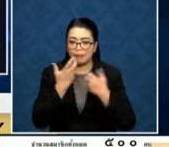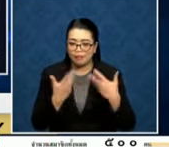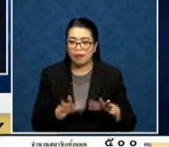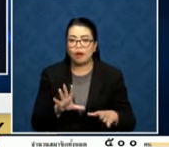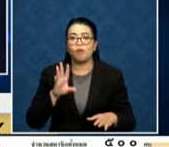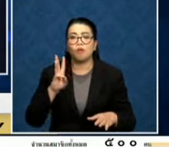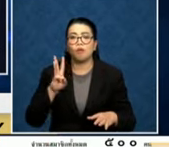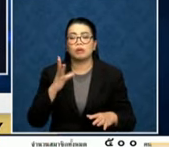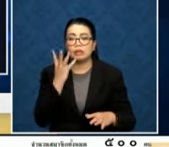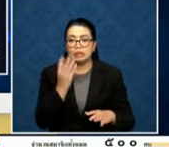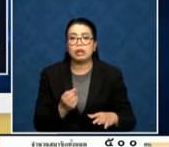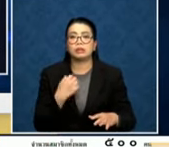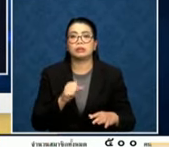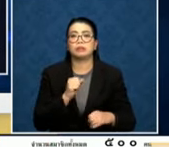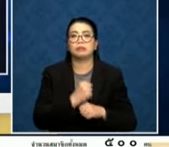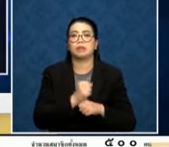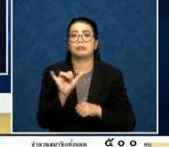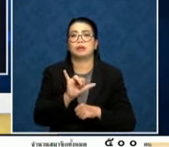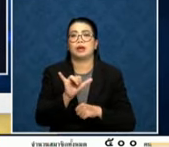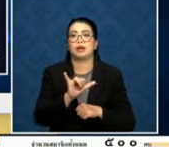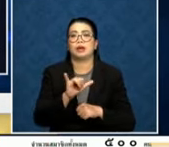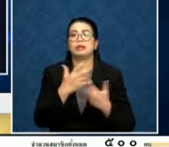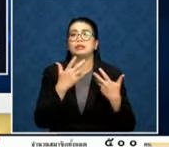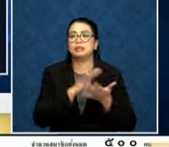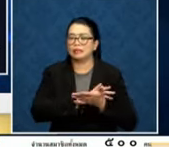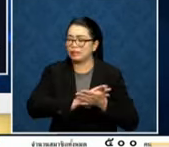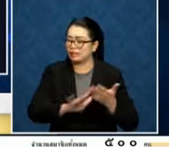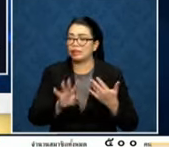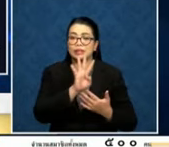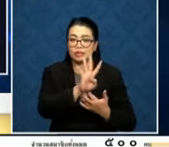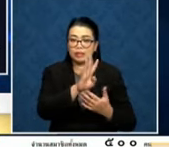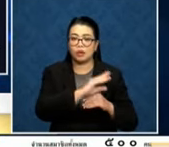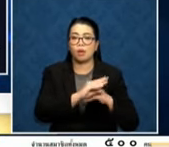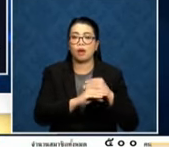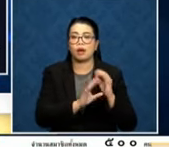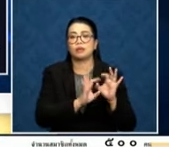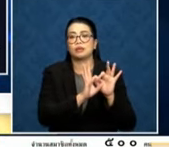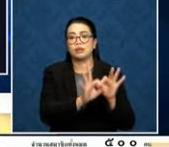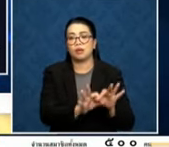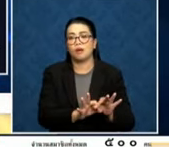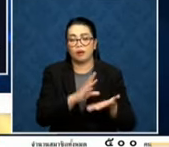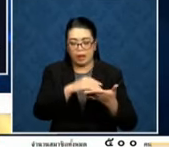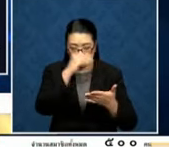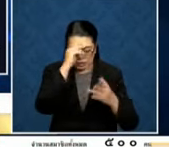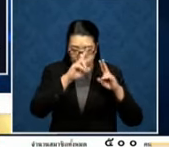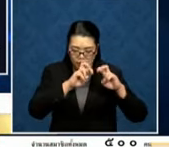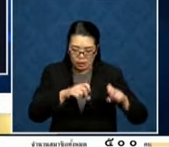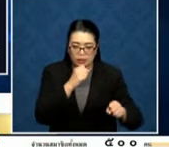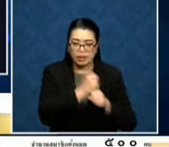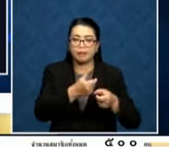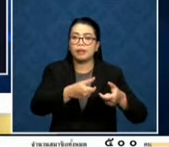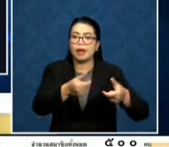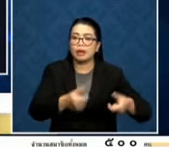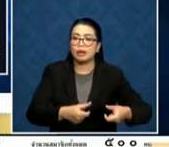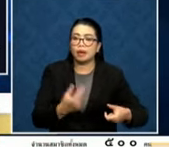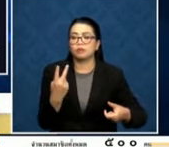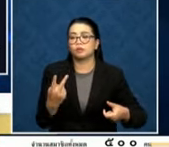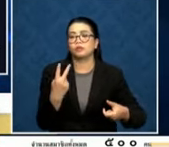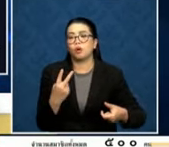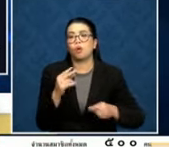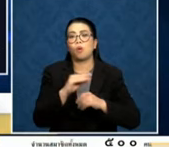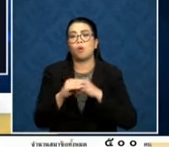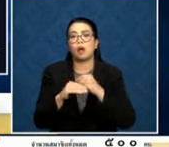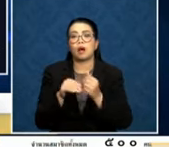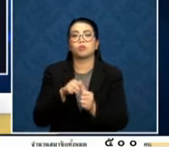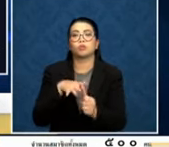เพียง 6โครงการ 6โครงการที่เสร็จครับ4โครงการเป็นโครงการเกี่ยวกับการศึกษาทำรายงานครับอีก 2โครงการเป็นโครง